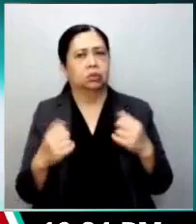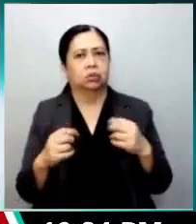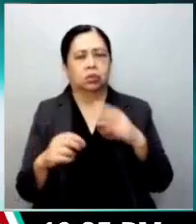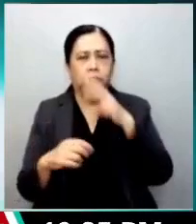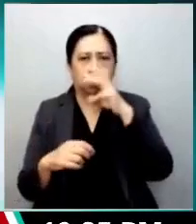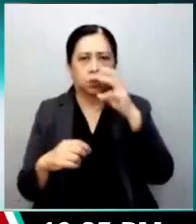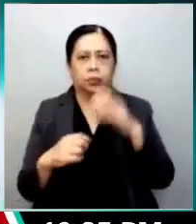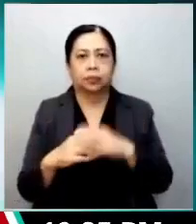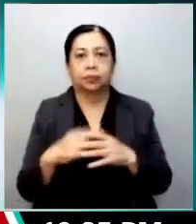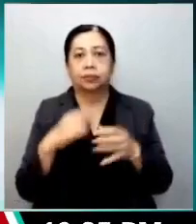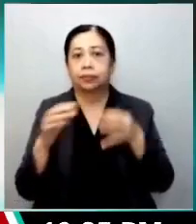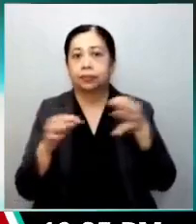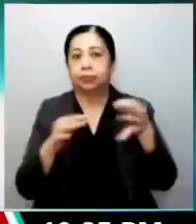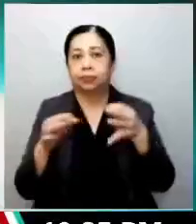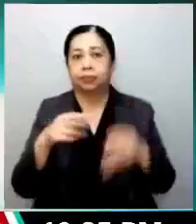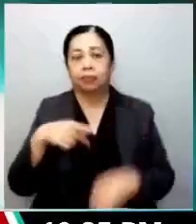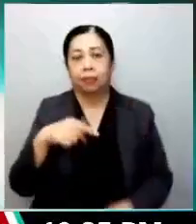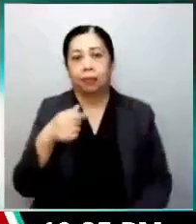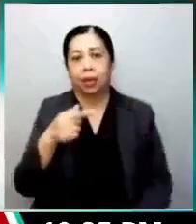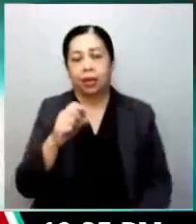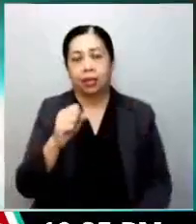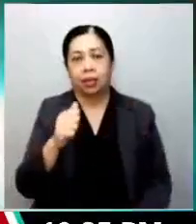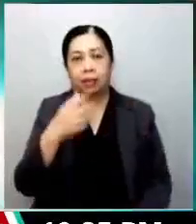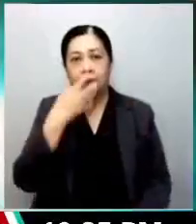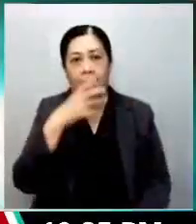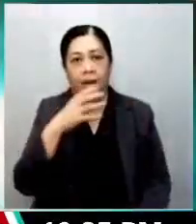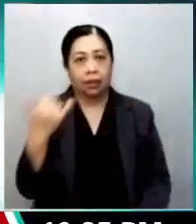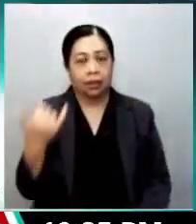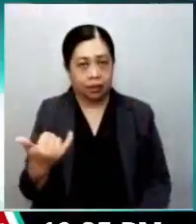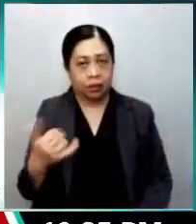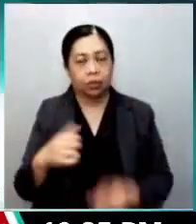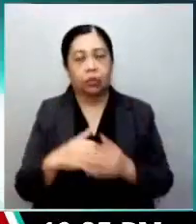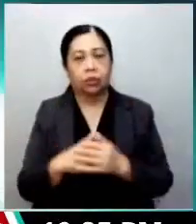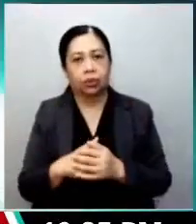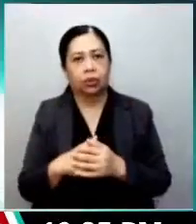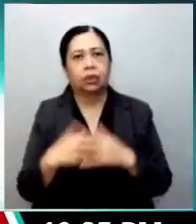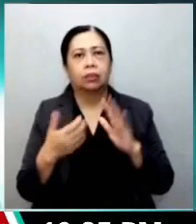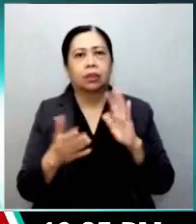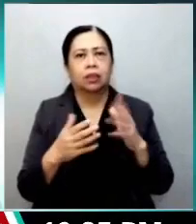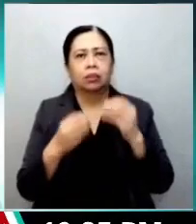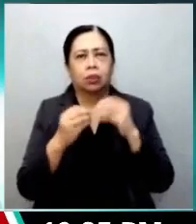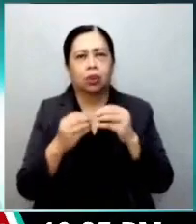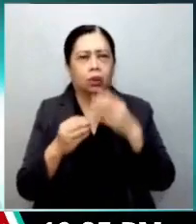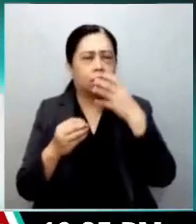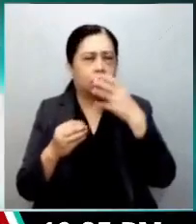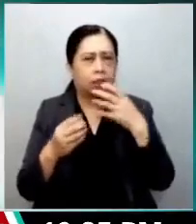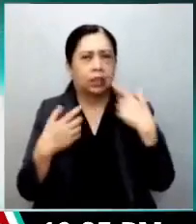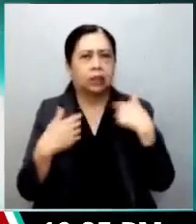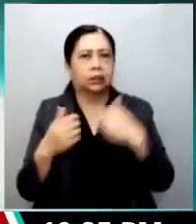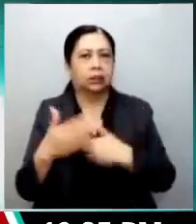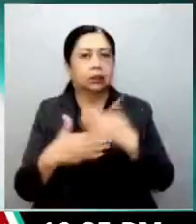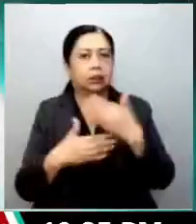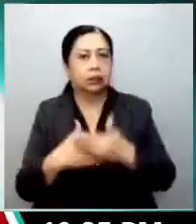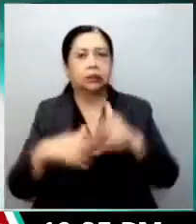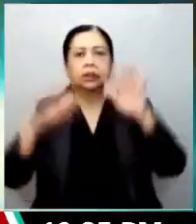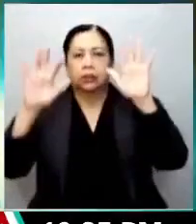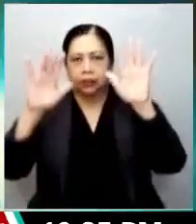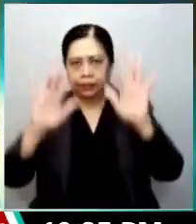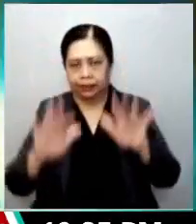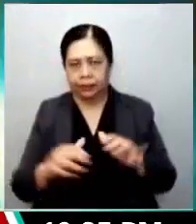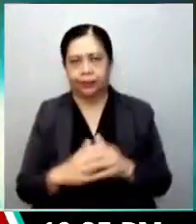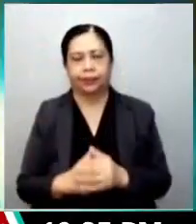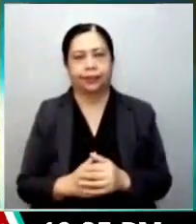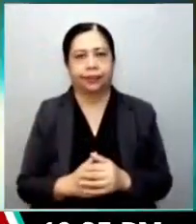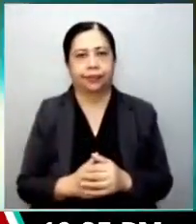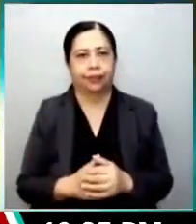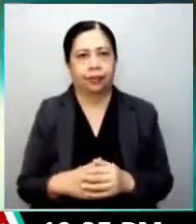pag-asa, kapag mainit tulad ngayong may El Nino, nagiging maalinsangan na sinusundan ng pag-ulan. No, given na naging mainit during